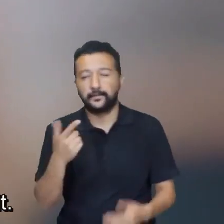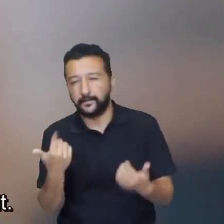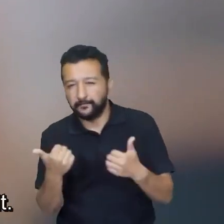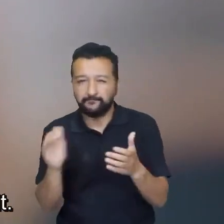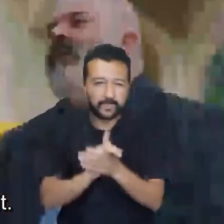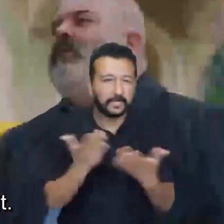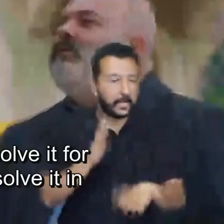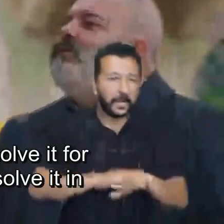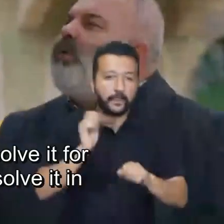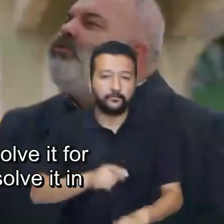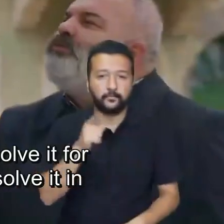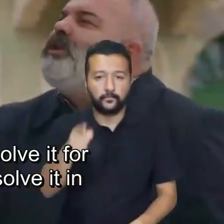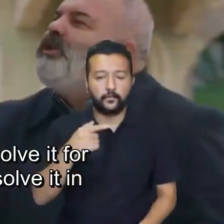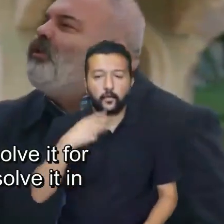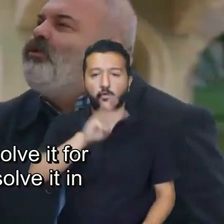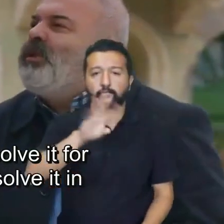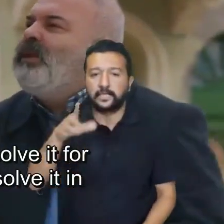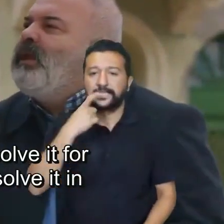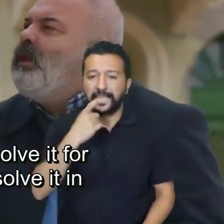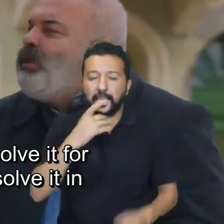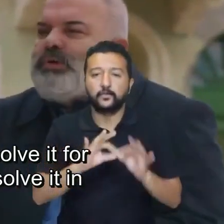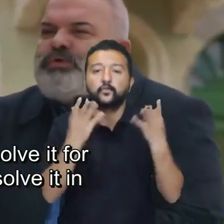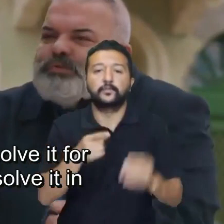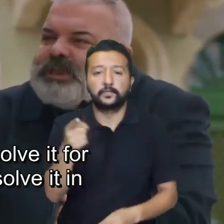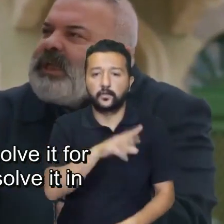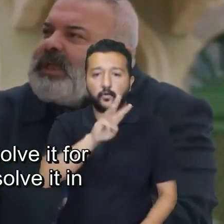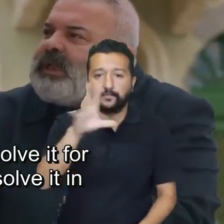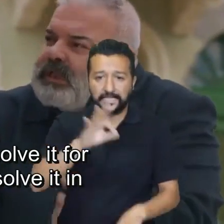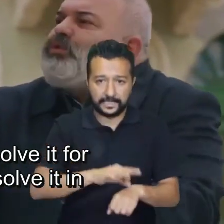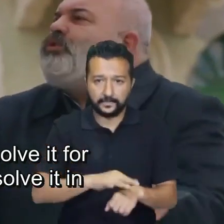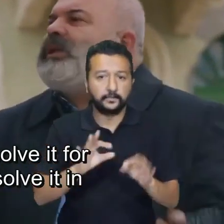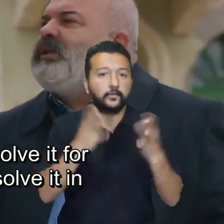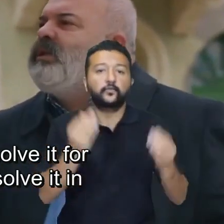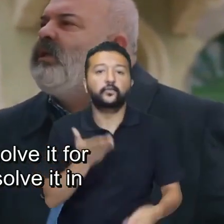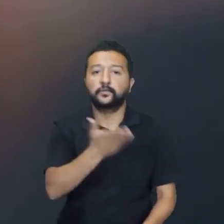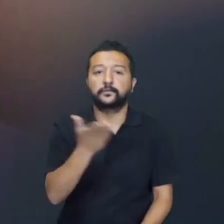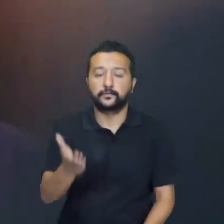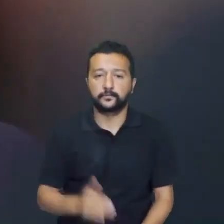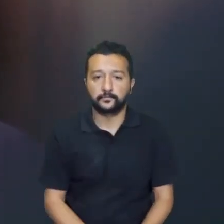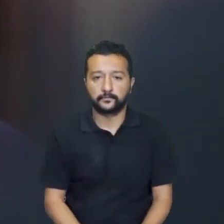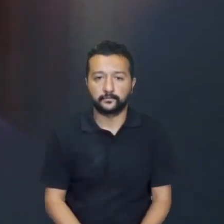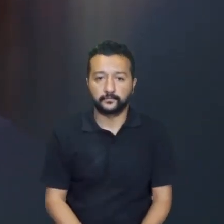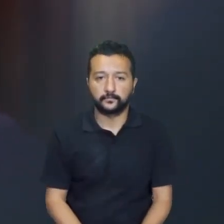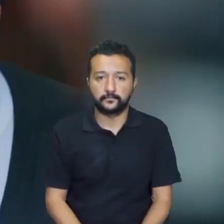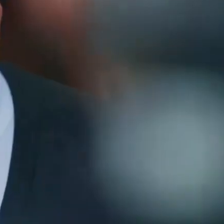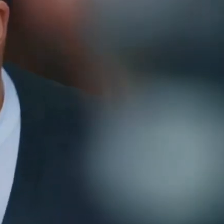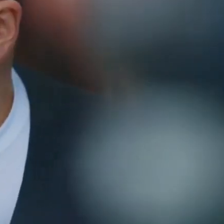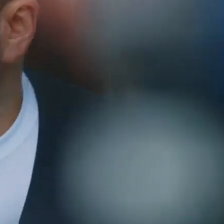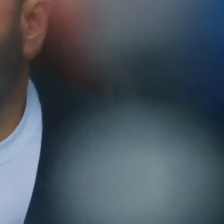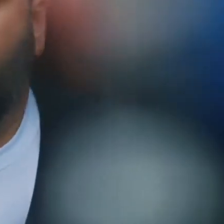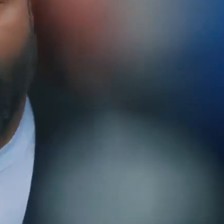de onu konuşuyorum. Oğlum biz 35 yıldır çözemedik. Siz 35 dakikada nasıl çözeceksiniz? Zeki Metin'le